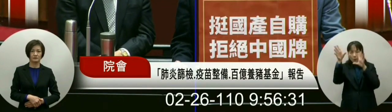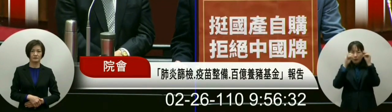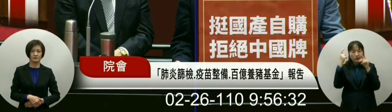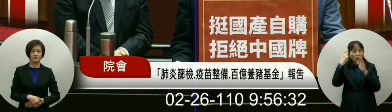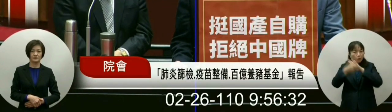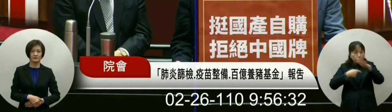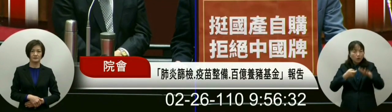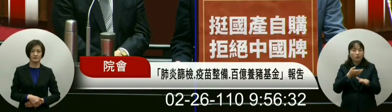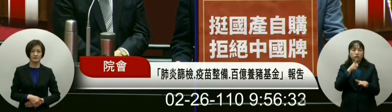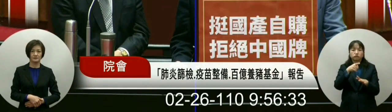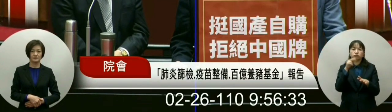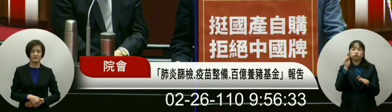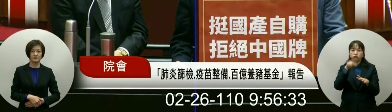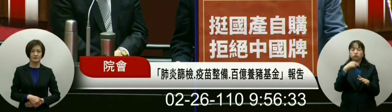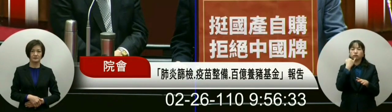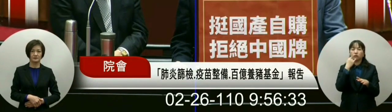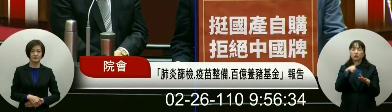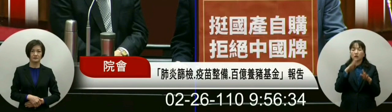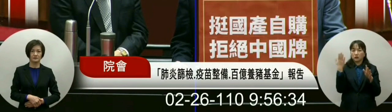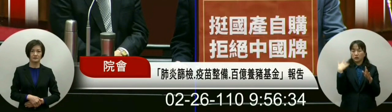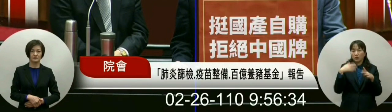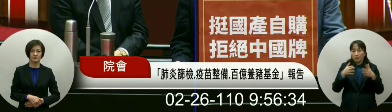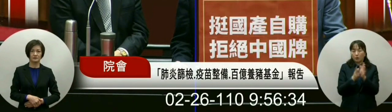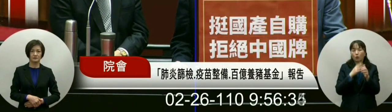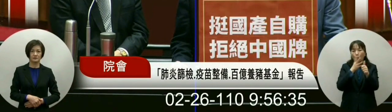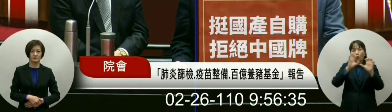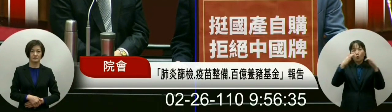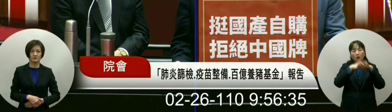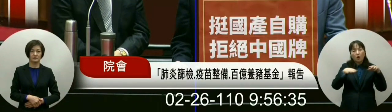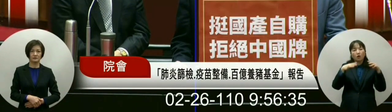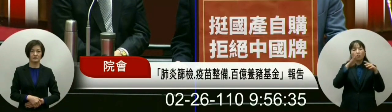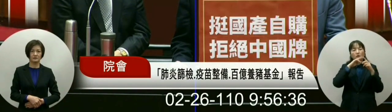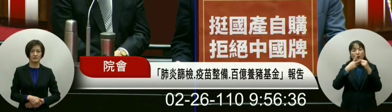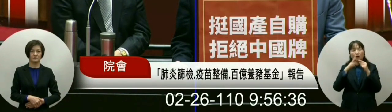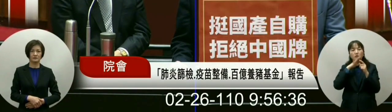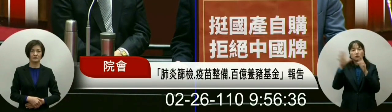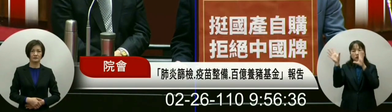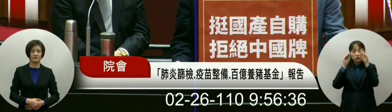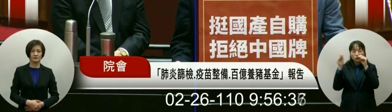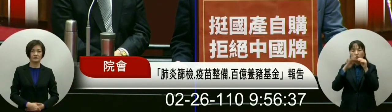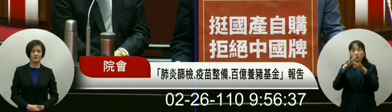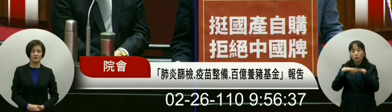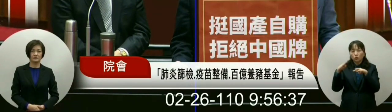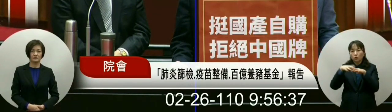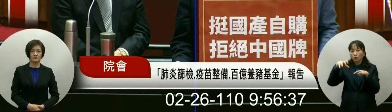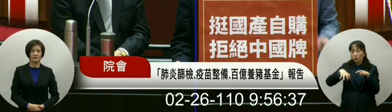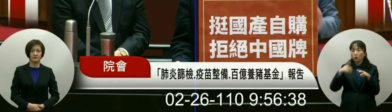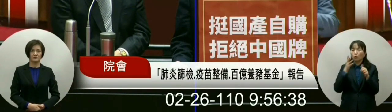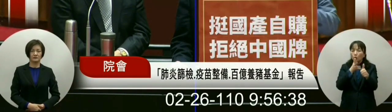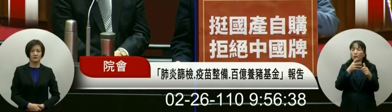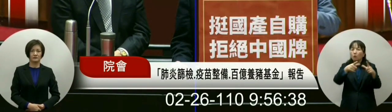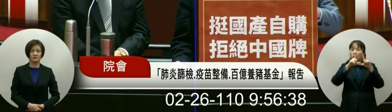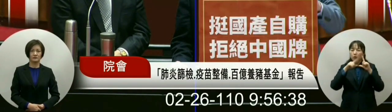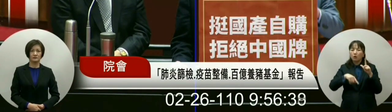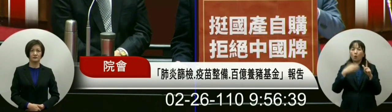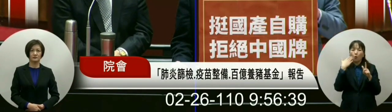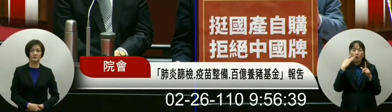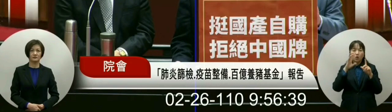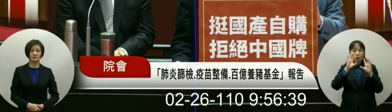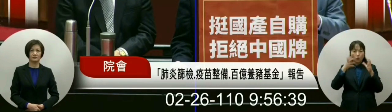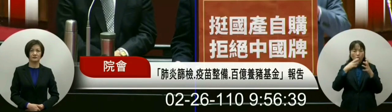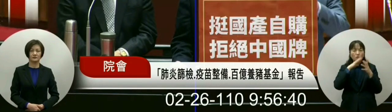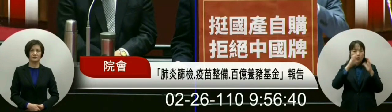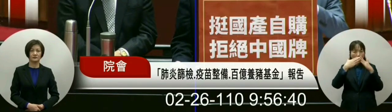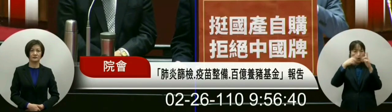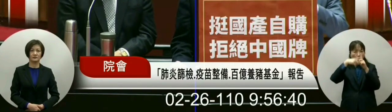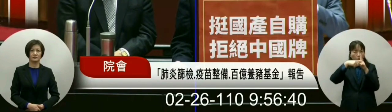料。那迄个时阵呢，我第一时间我就请教咱的国安局跟行政院的主通安全处吼，啊，因的回复是讲，如果要用国家